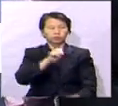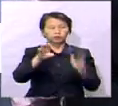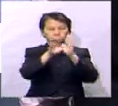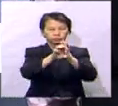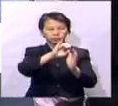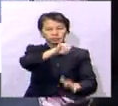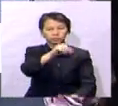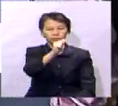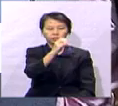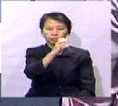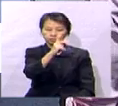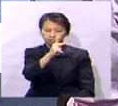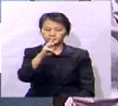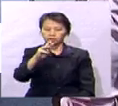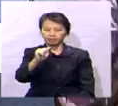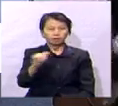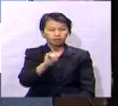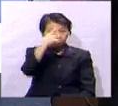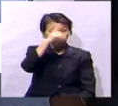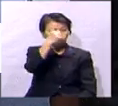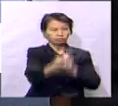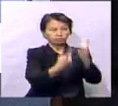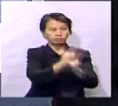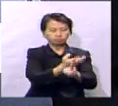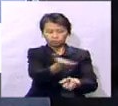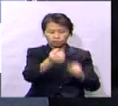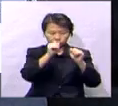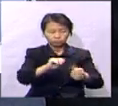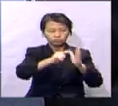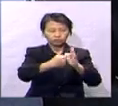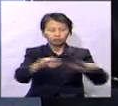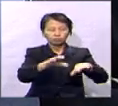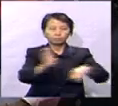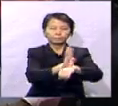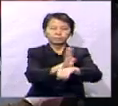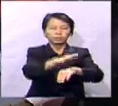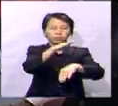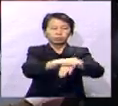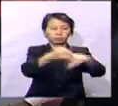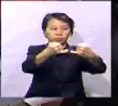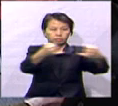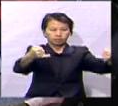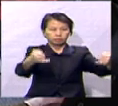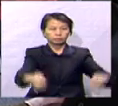Lazada, di mana untuk satu dunia mereka boleh start buat satu bisnes dalam online.